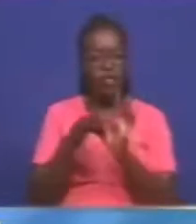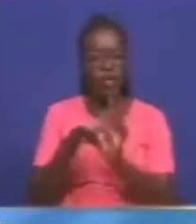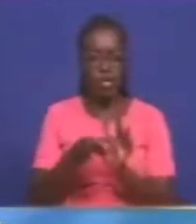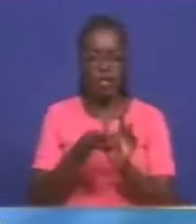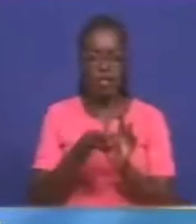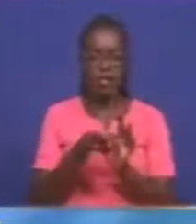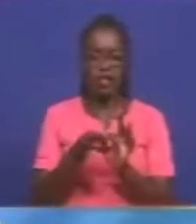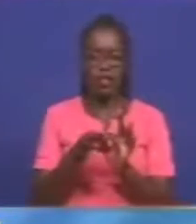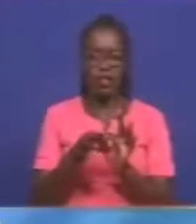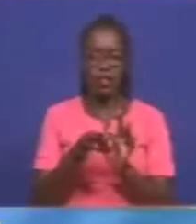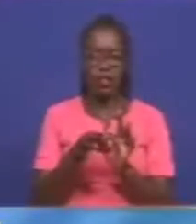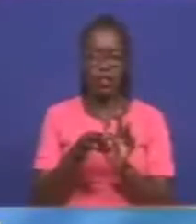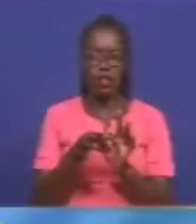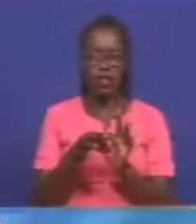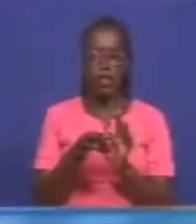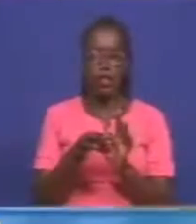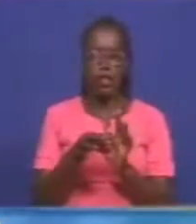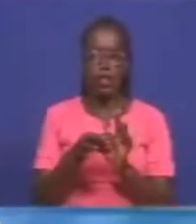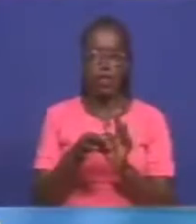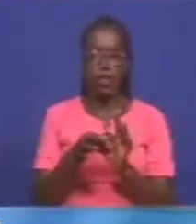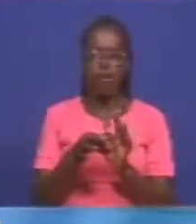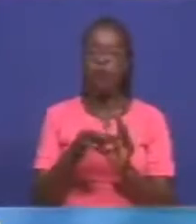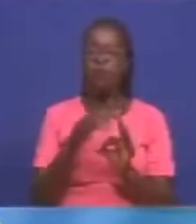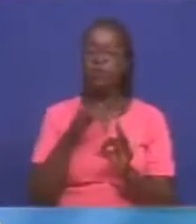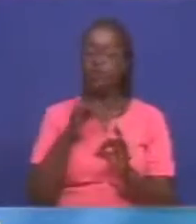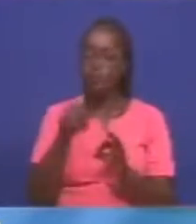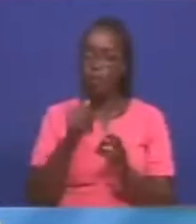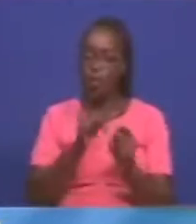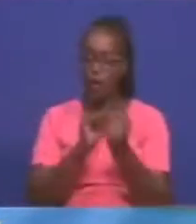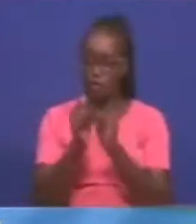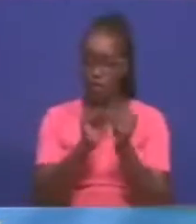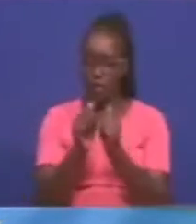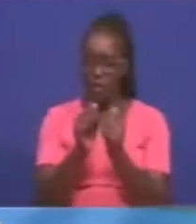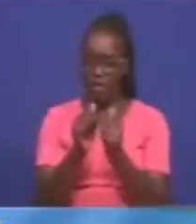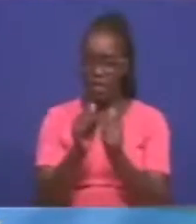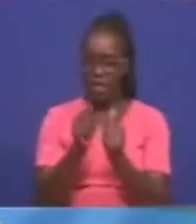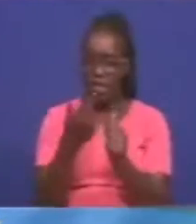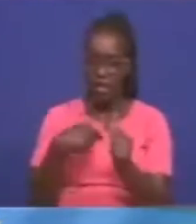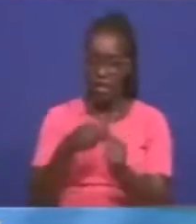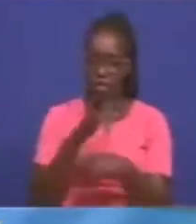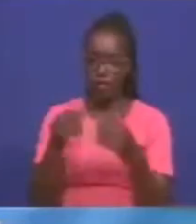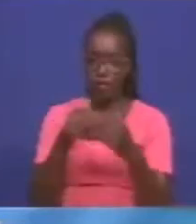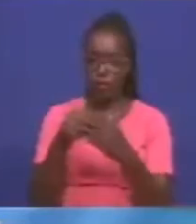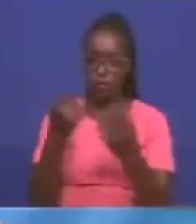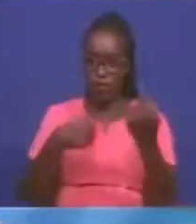badala ya kushindana, sisi wote tutashinda.